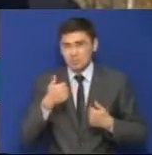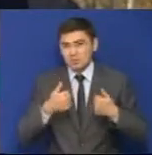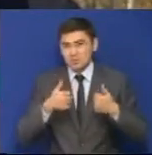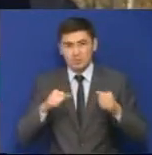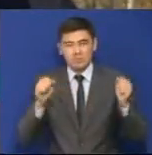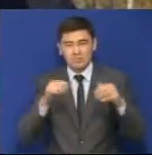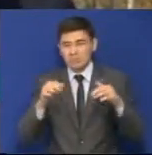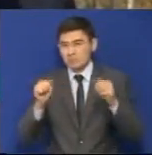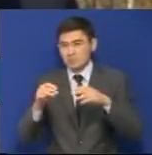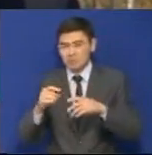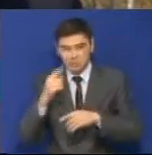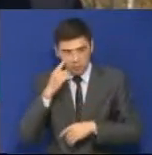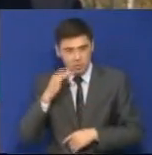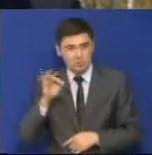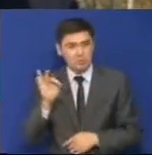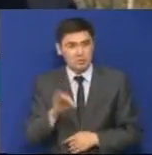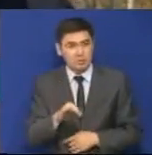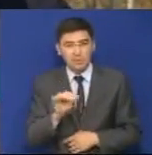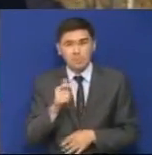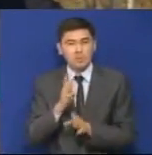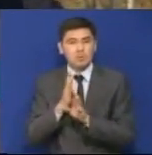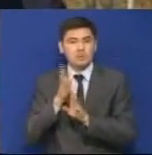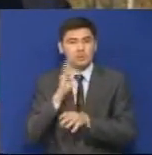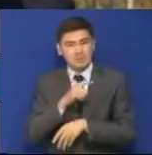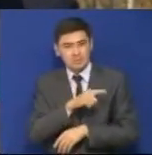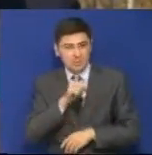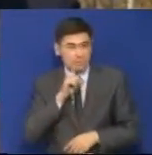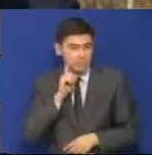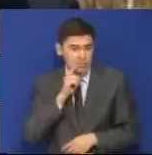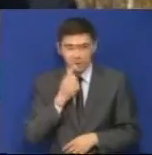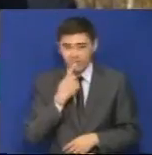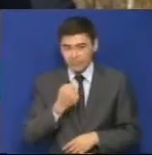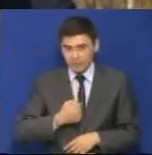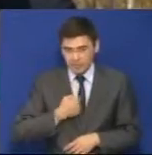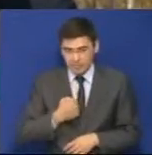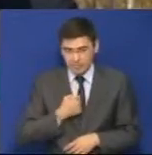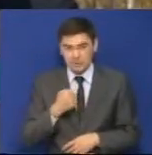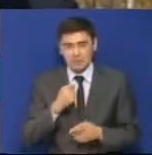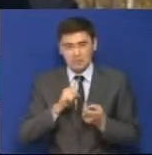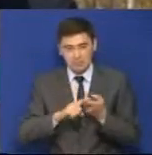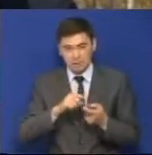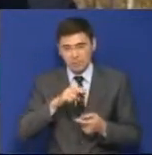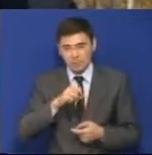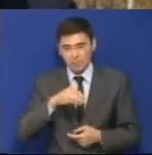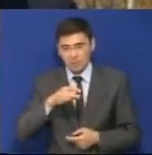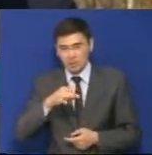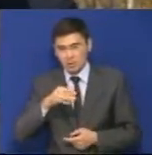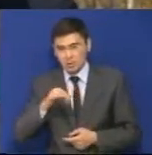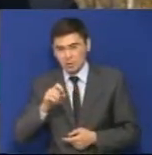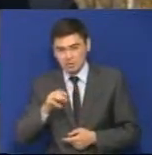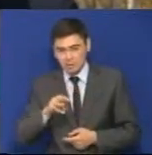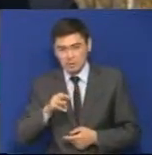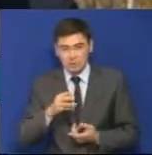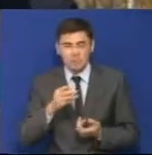жүйелі жүргізіліп келе жатыр. Бұл бірінші кезекте жастарымызды әскери патриоттық бағытта дамыту бойынша семинарлар,